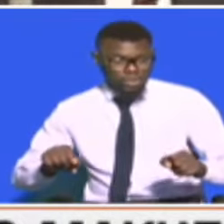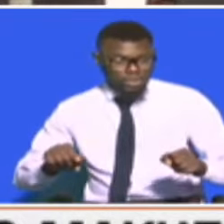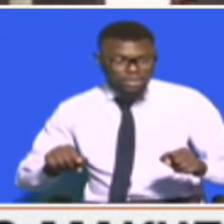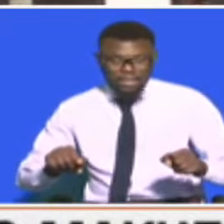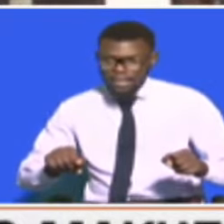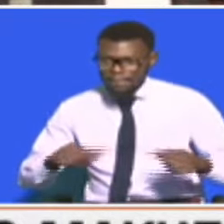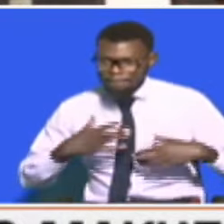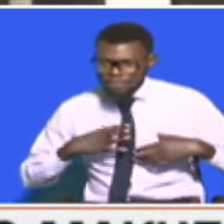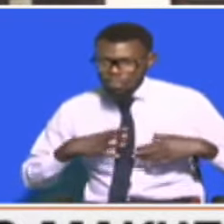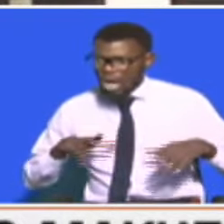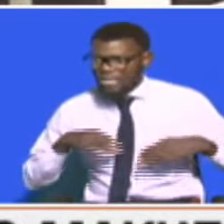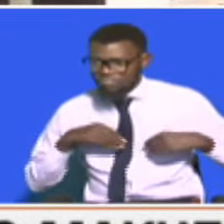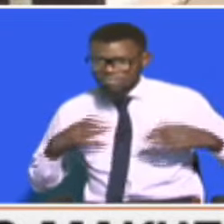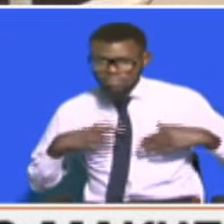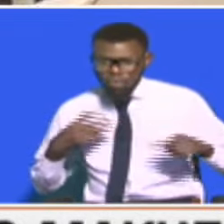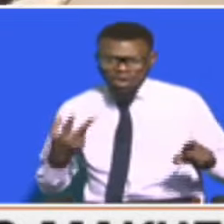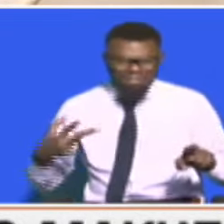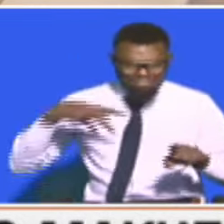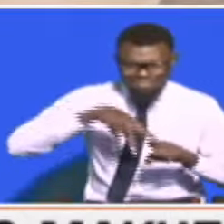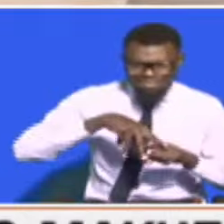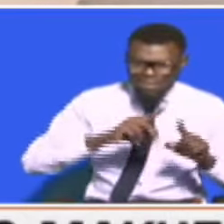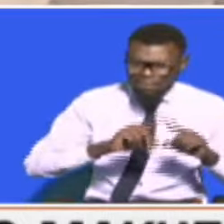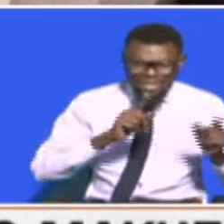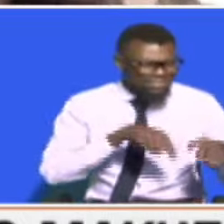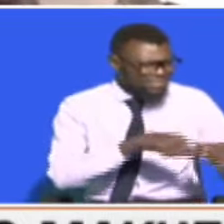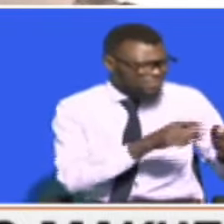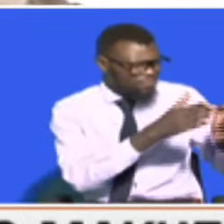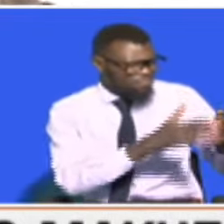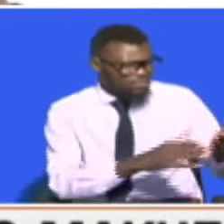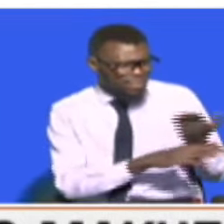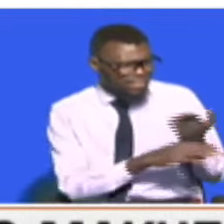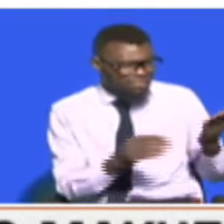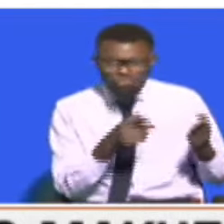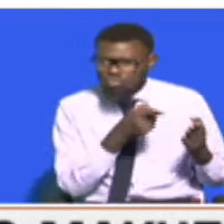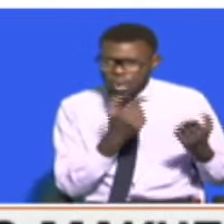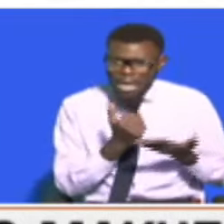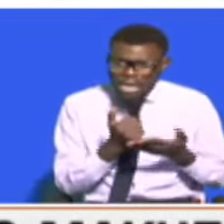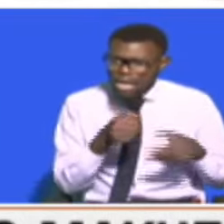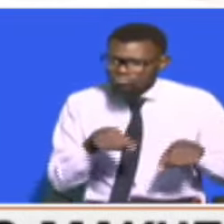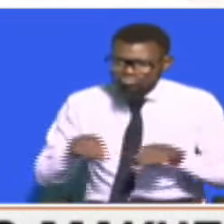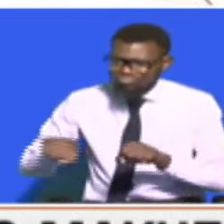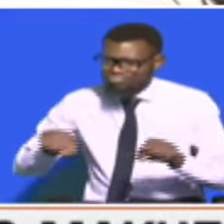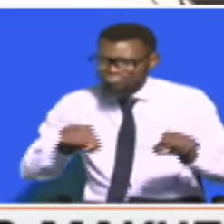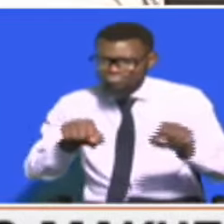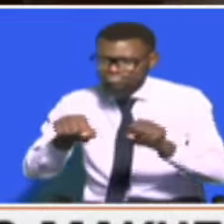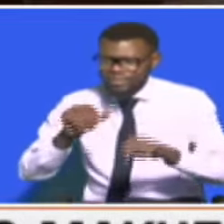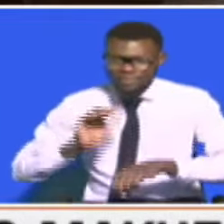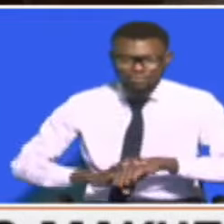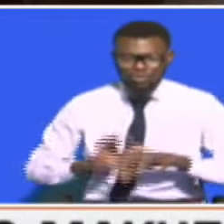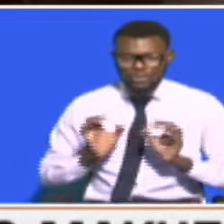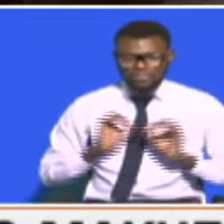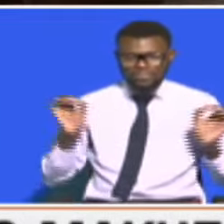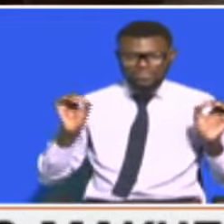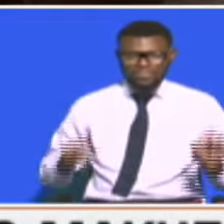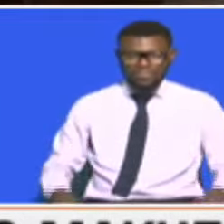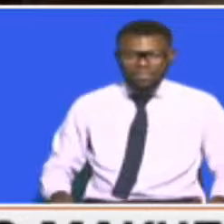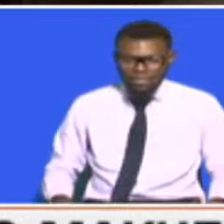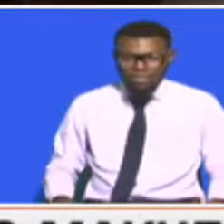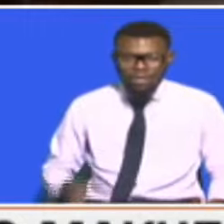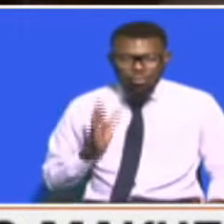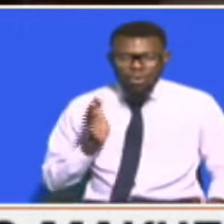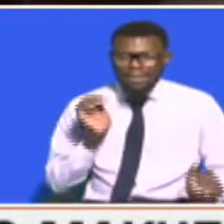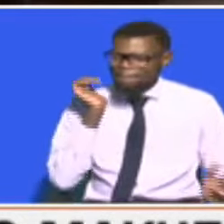mwenye anajaribu kuiba mali ya mtu na unampeleka mali pengine. Hiyo sio mzuri hata kidogo. We will deal with